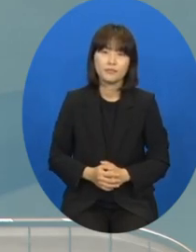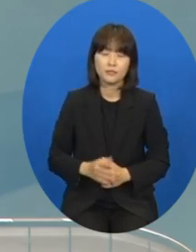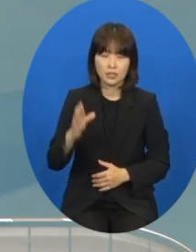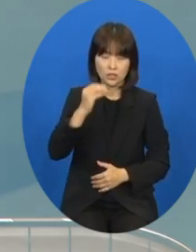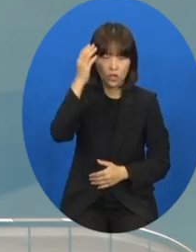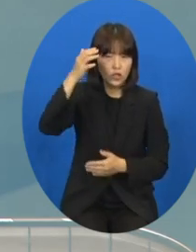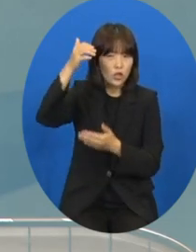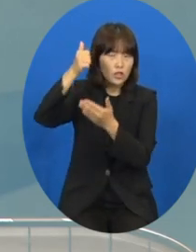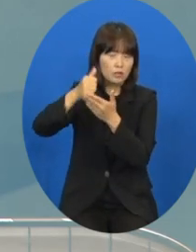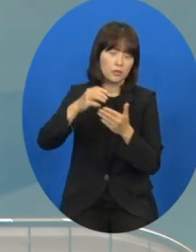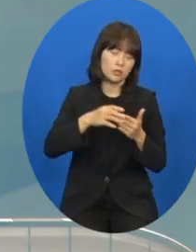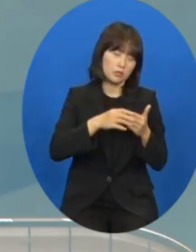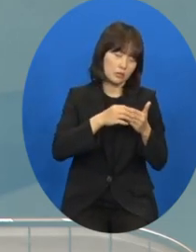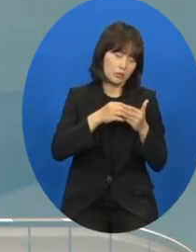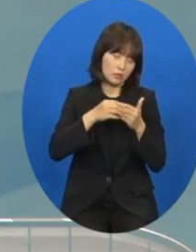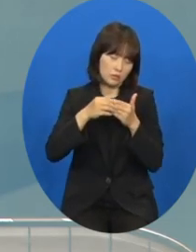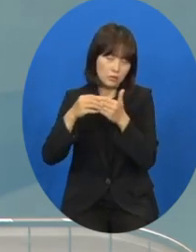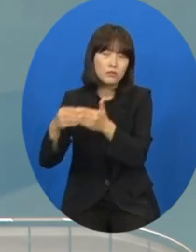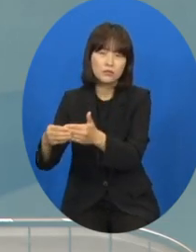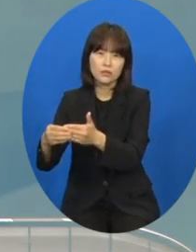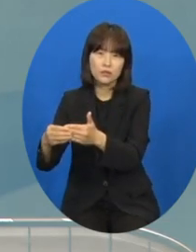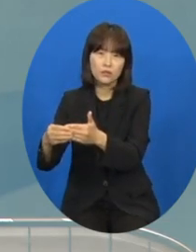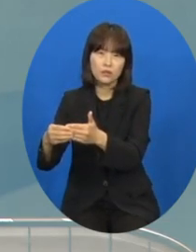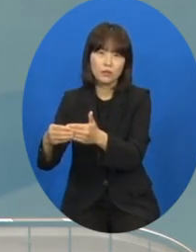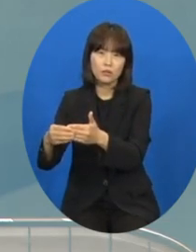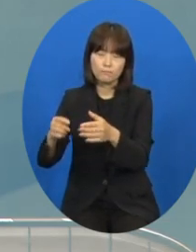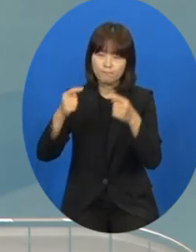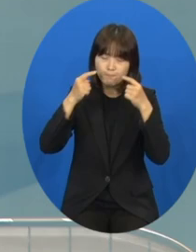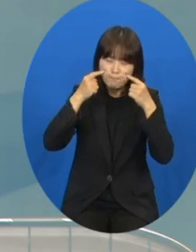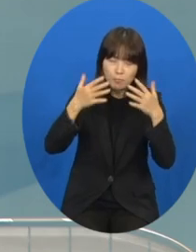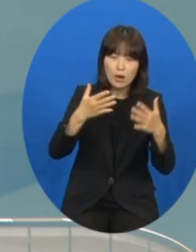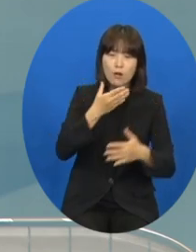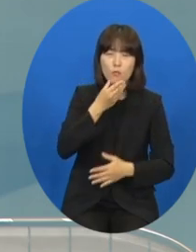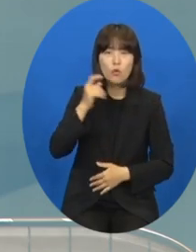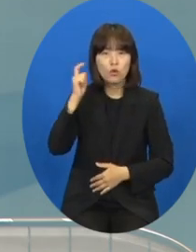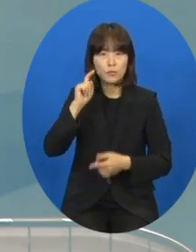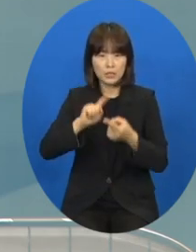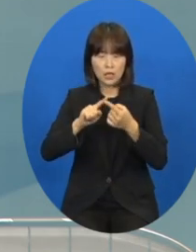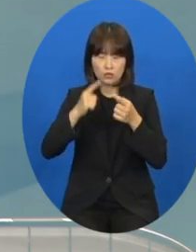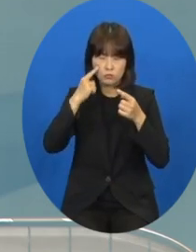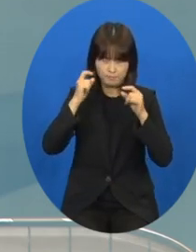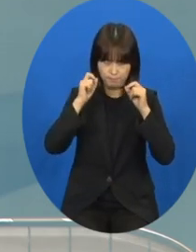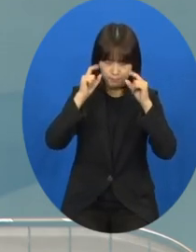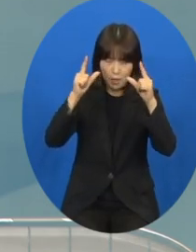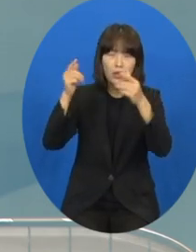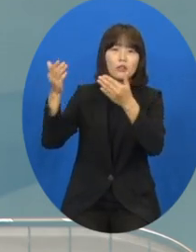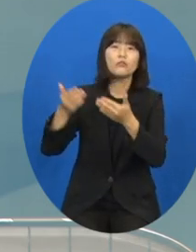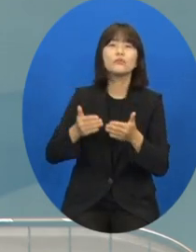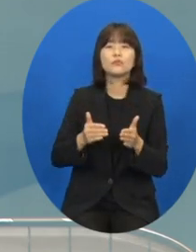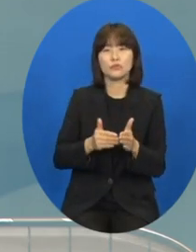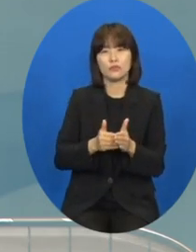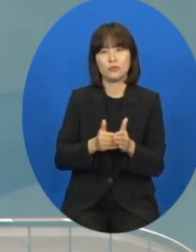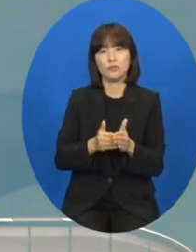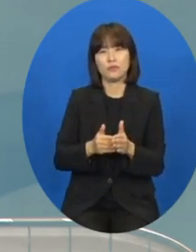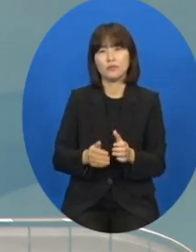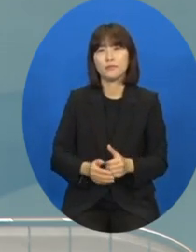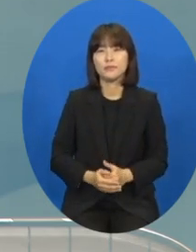성령께서 이끄셨어요. 정확한 복음에 대하여 눈을 열어주셨어요.